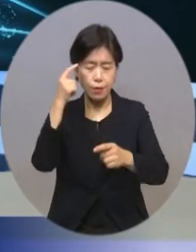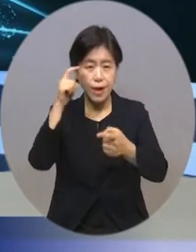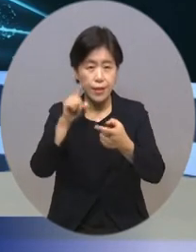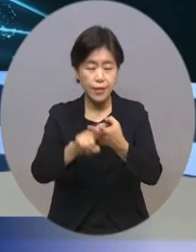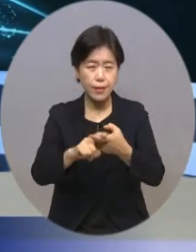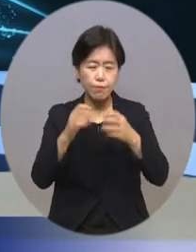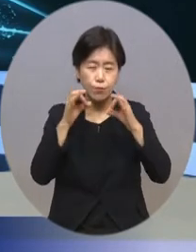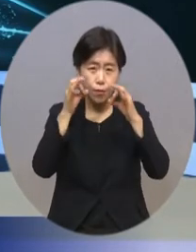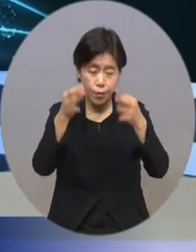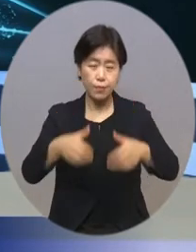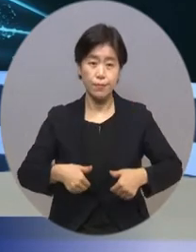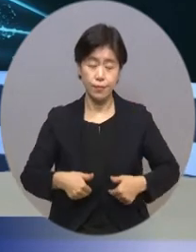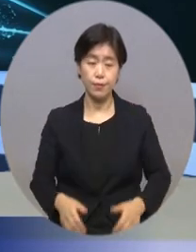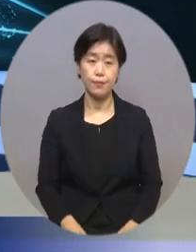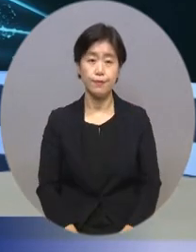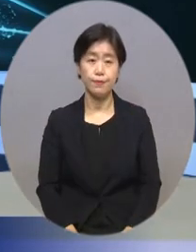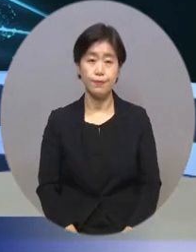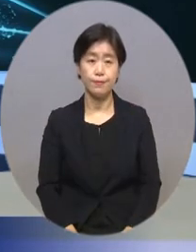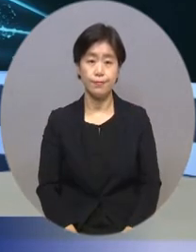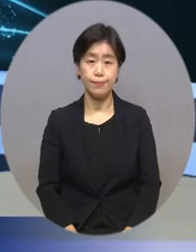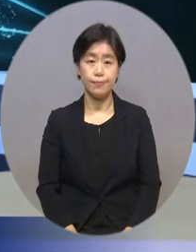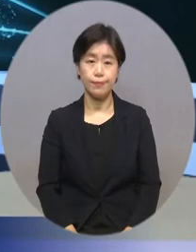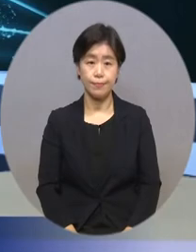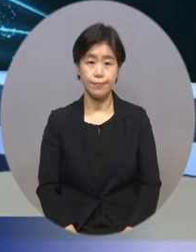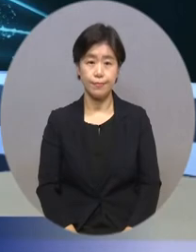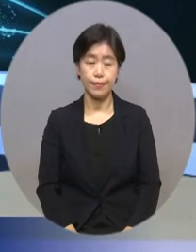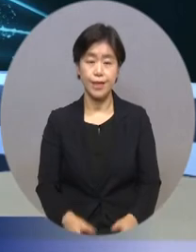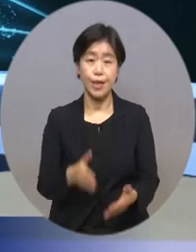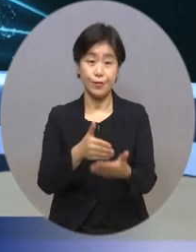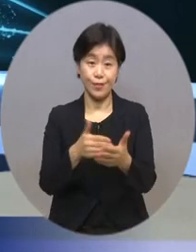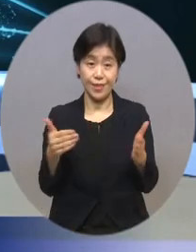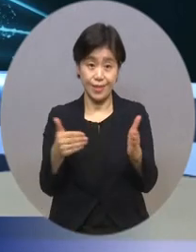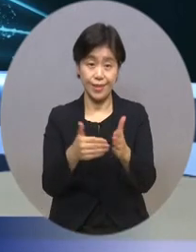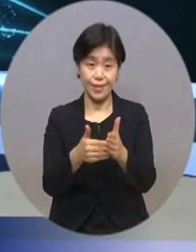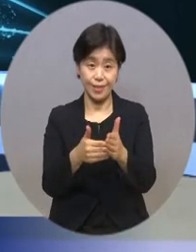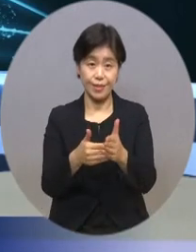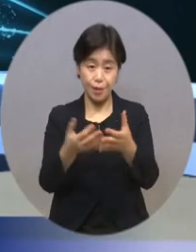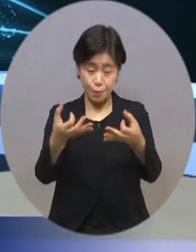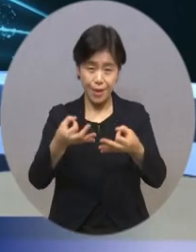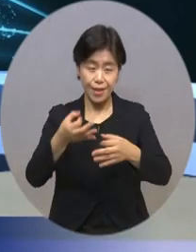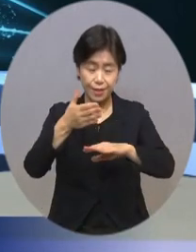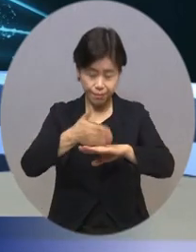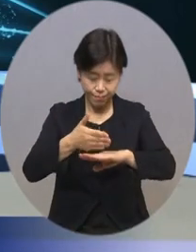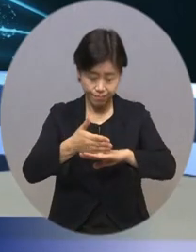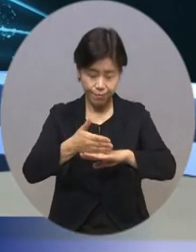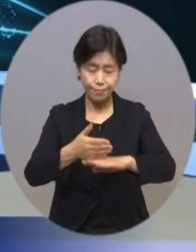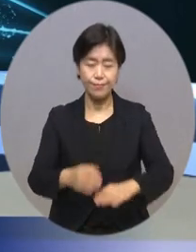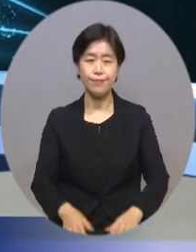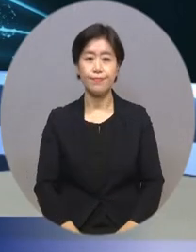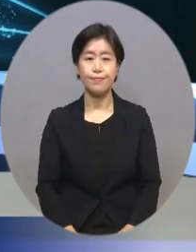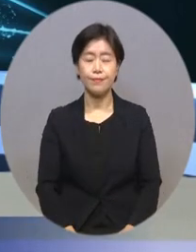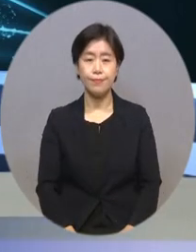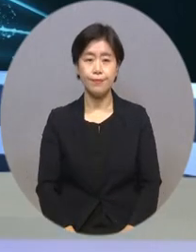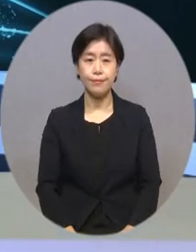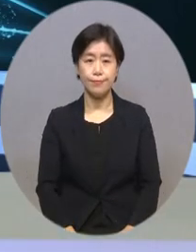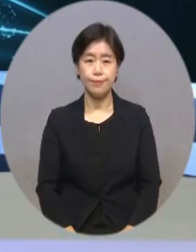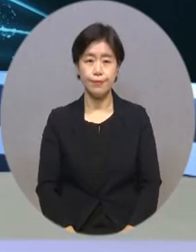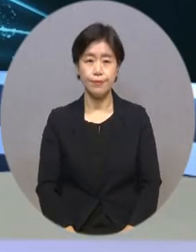관심과 노력이 필요하겠습니다. 이상 복지TV 뉴스를 마칩니다. 시청해주신 여러분 고맙습니다.